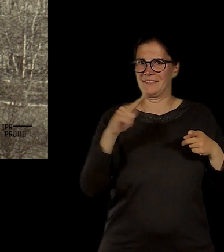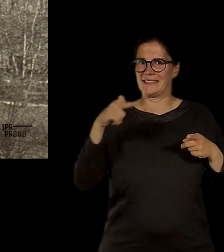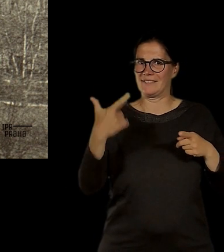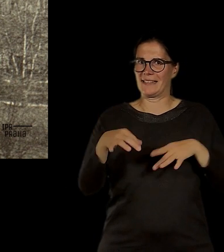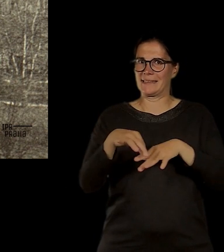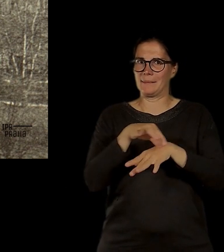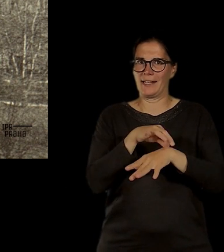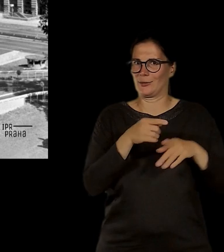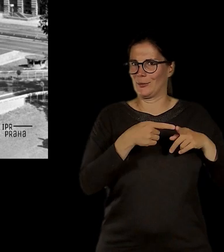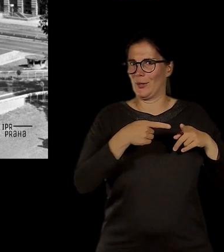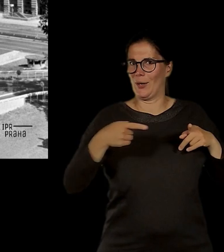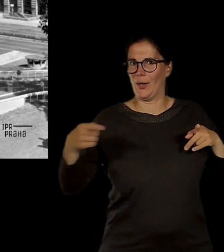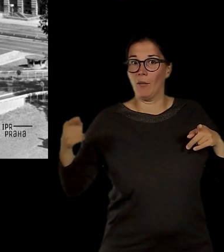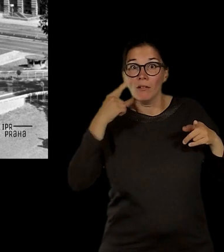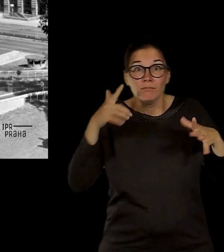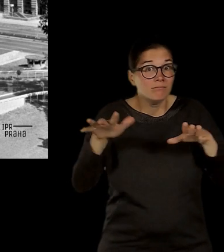moc nejde.